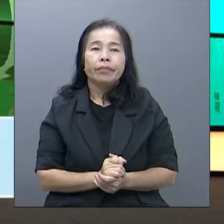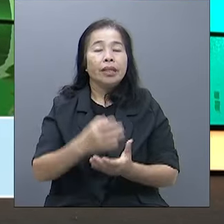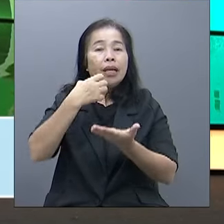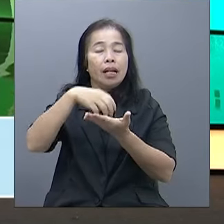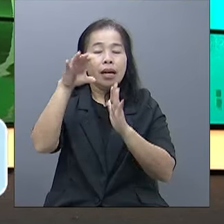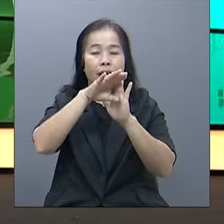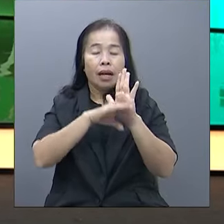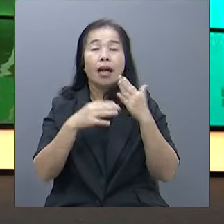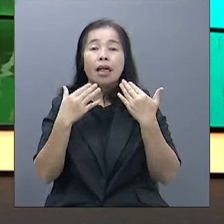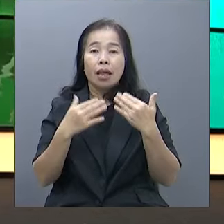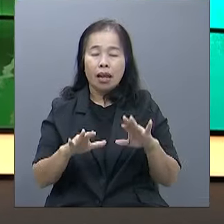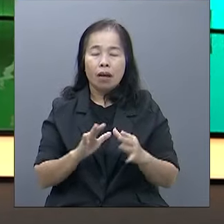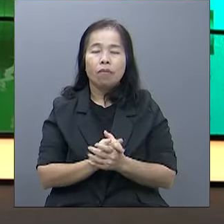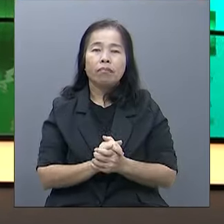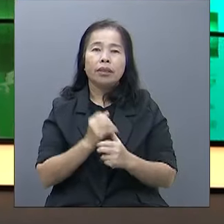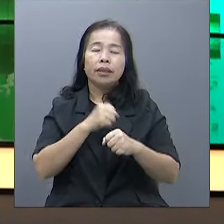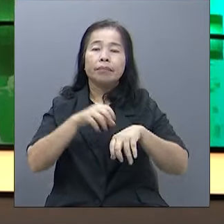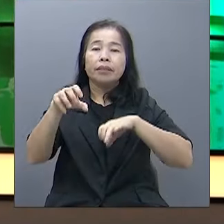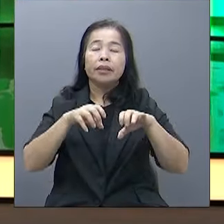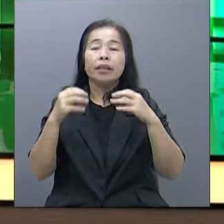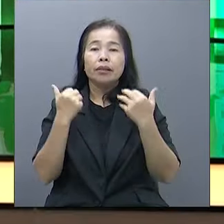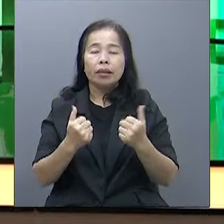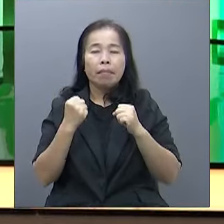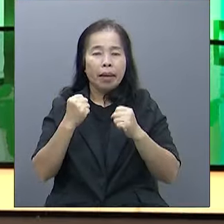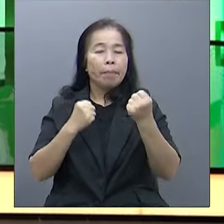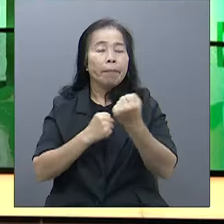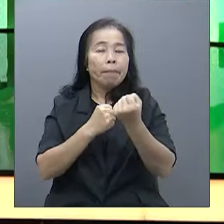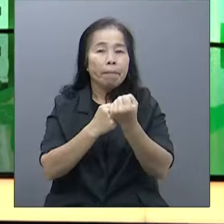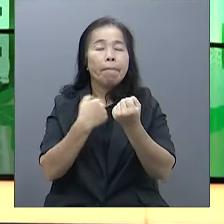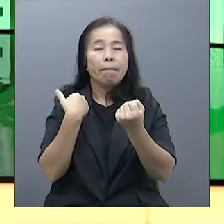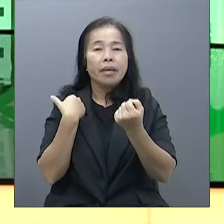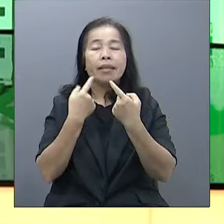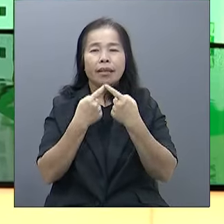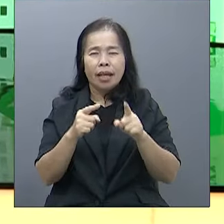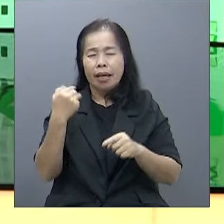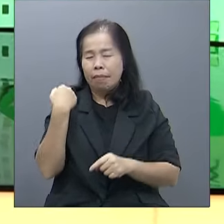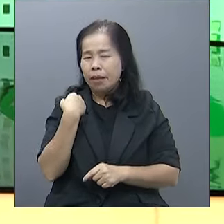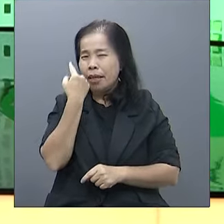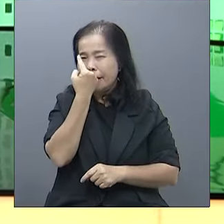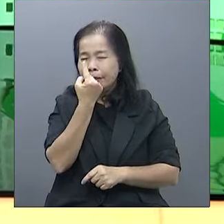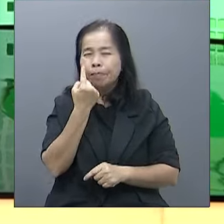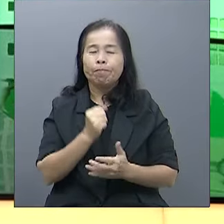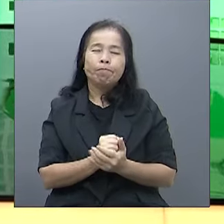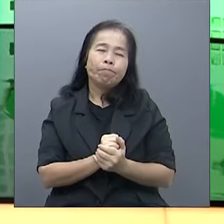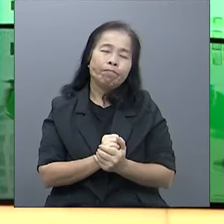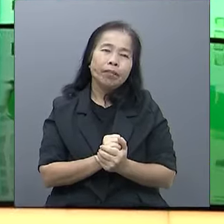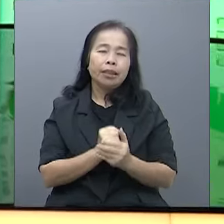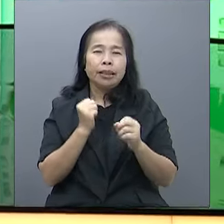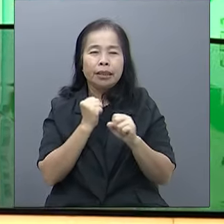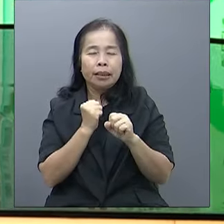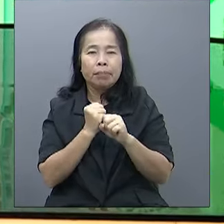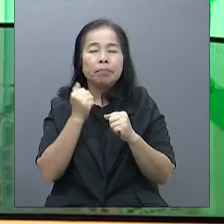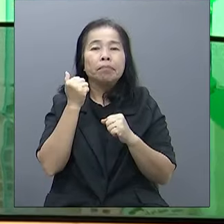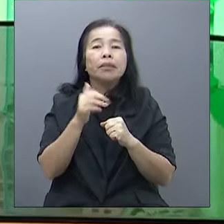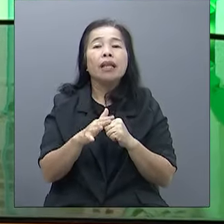พใหญ่คือแน่นอนว่าการจัดการเราตอนนี้พยายามขับเคลื่อนแต่มันมีบางอย่างที่เราไม่สามารถก้าวล่วงเข้าไปทำได้เอาแน่นอนคือเรื่อง